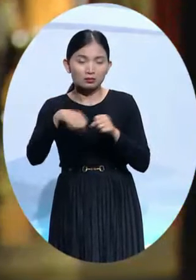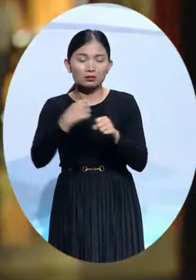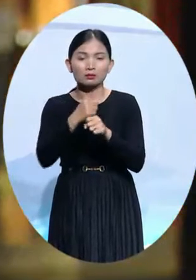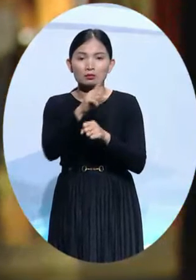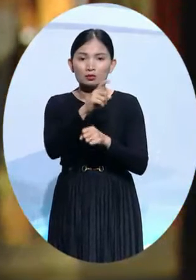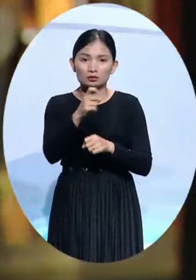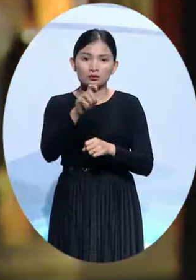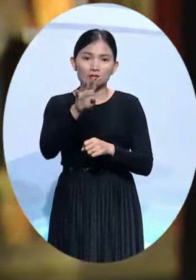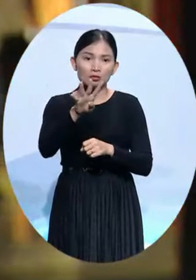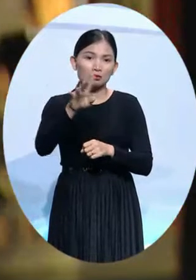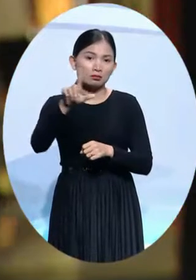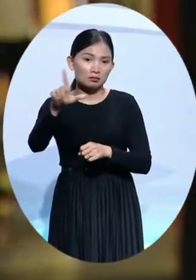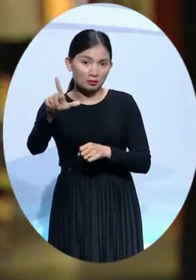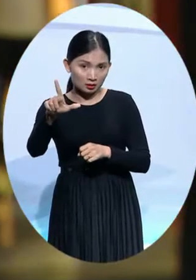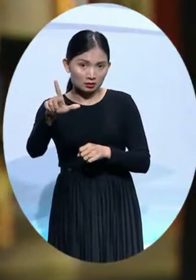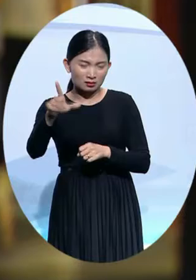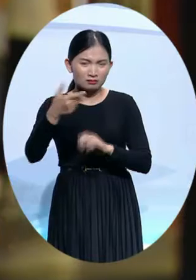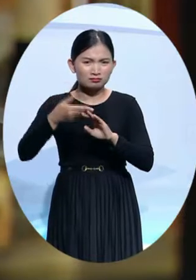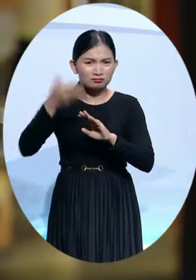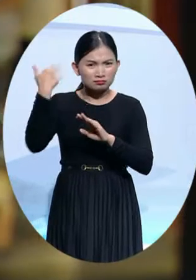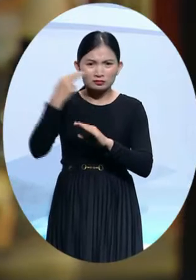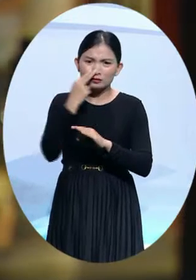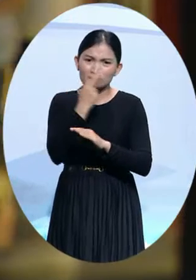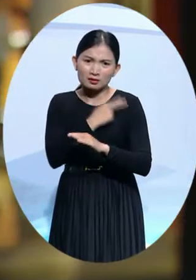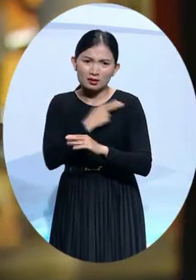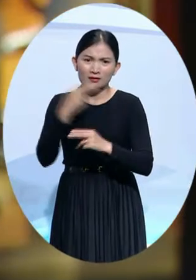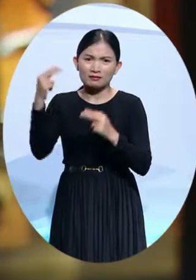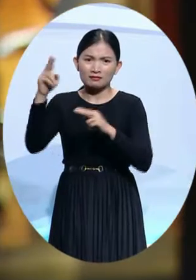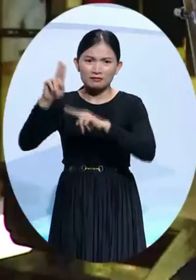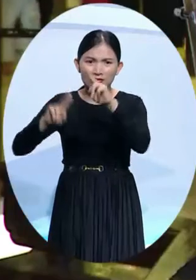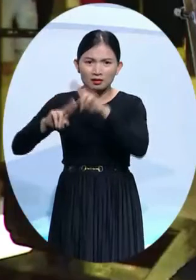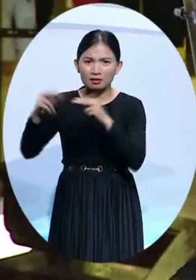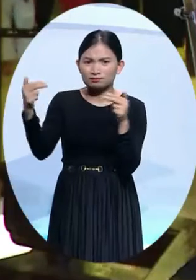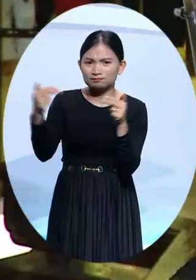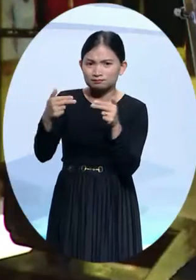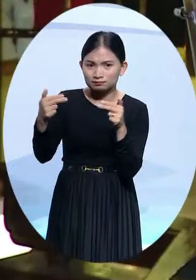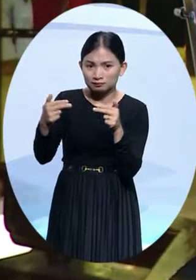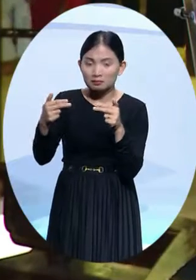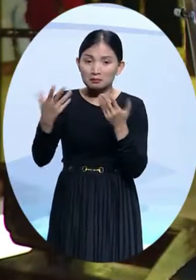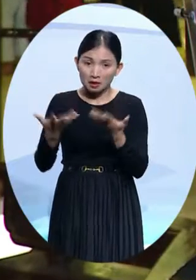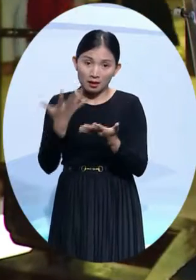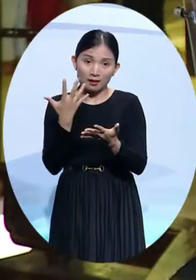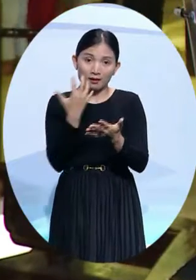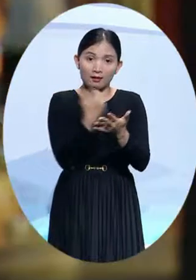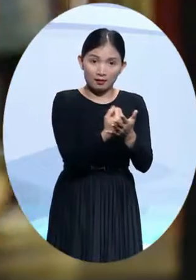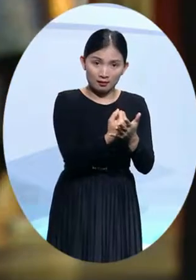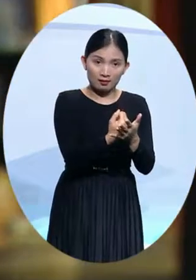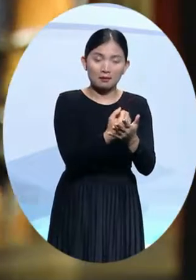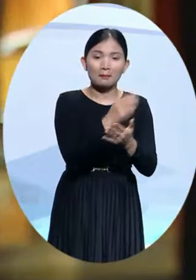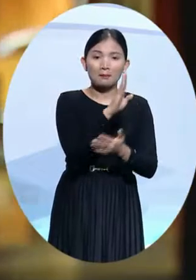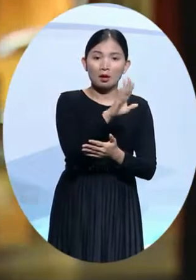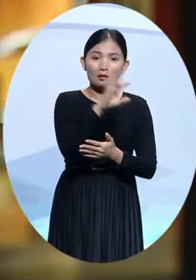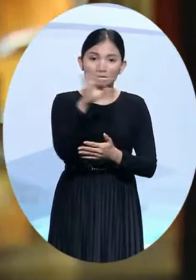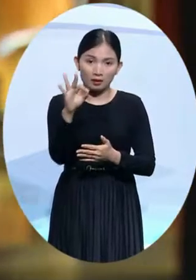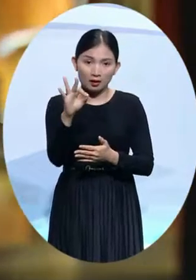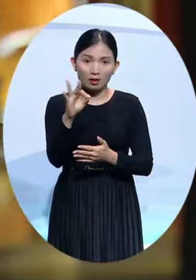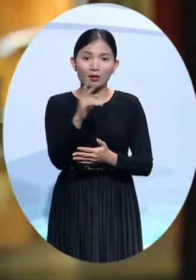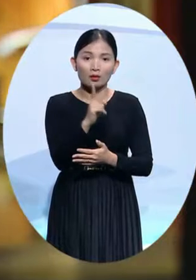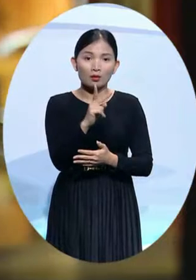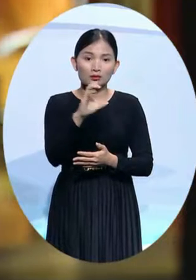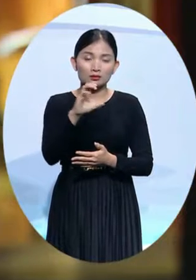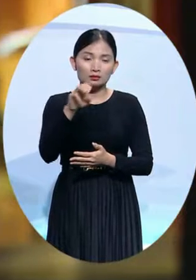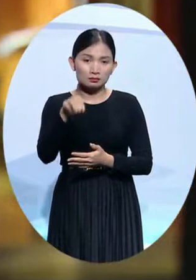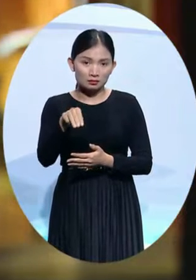giai đoạn kháng chiến chống Pháp của nhân dân ta tại Bảo tàng Hồ Chí Minh. Phía sau lưng là biểu tượng hoa sen năm cánh, tượng trưng cho năm thành